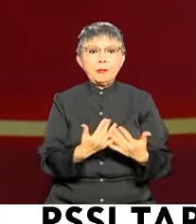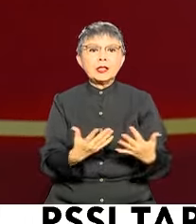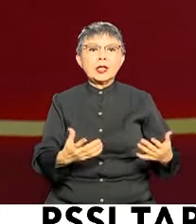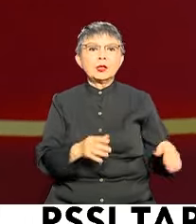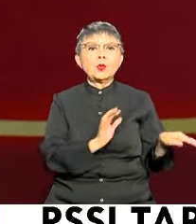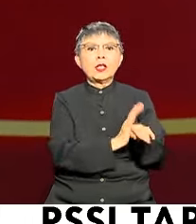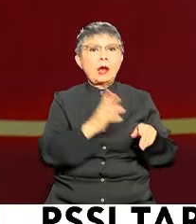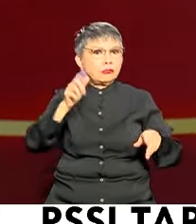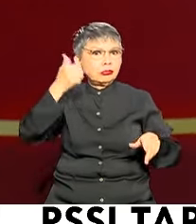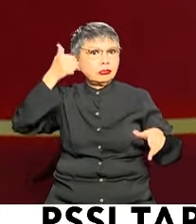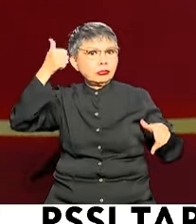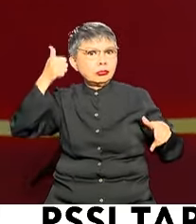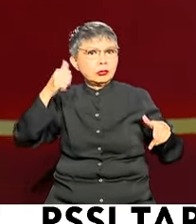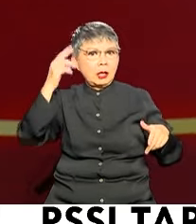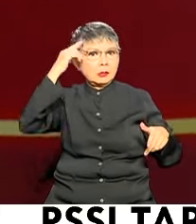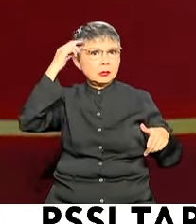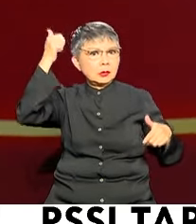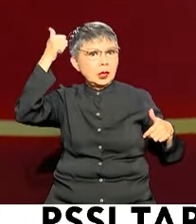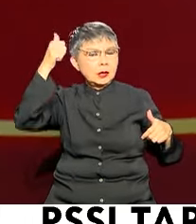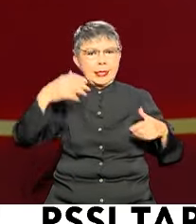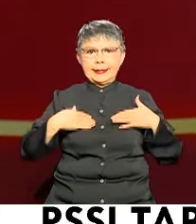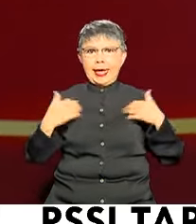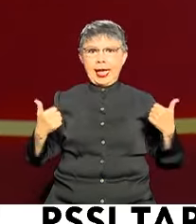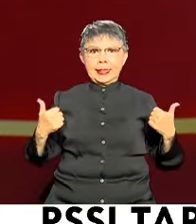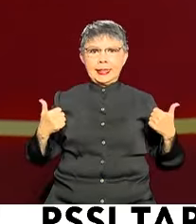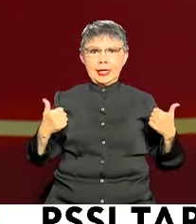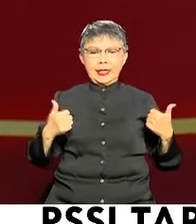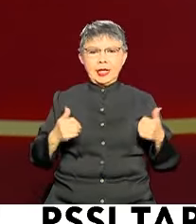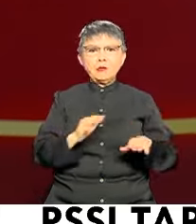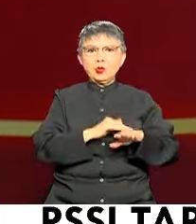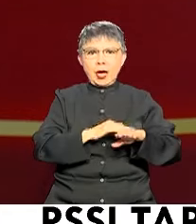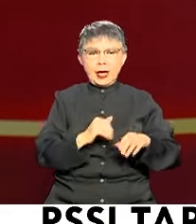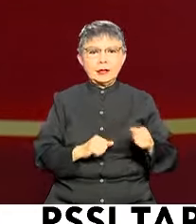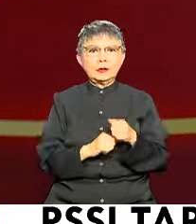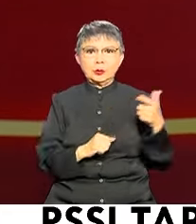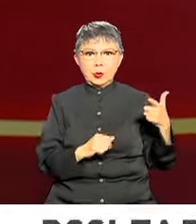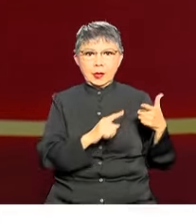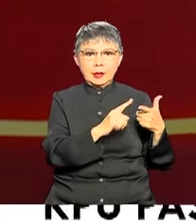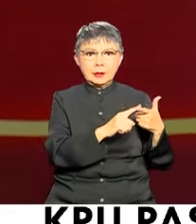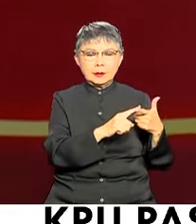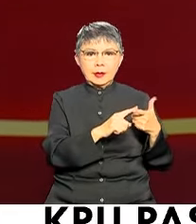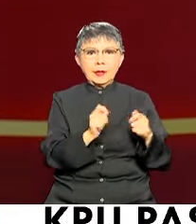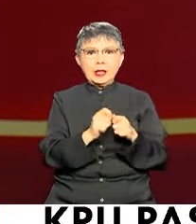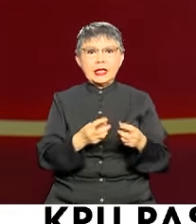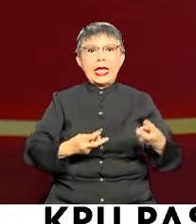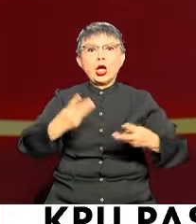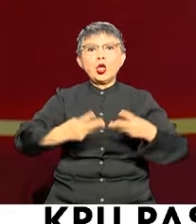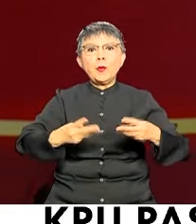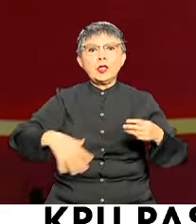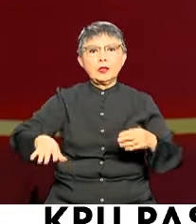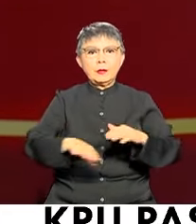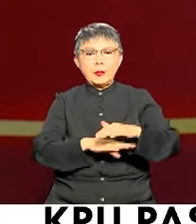yang berkualitas dalam makna cerdas sehat serta berbudaya yang kedua adalah mewujudkan perekonomian daerah